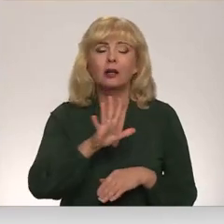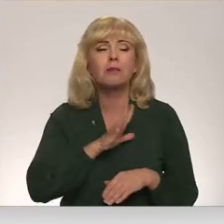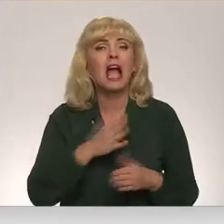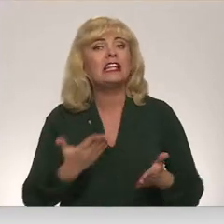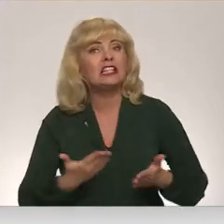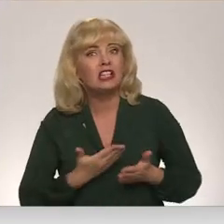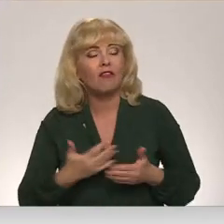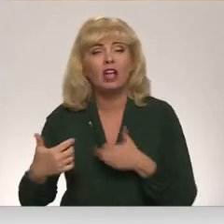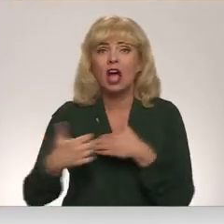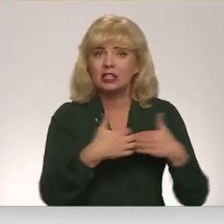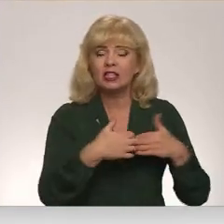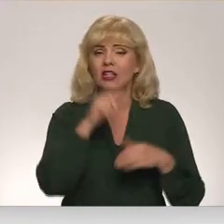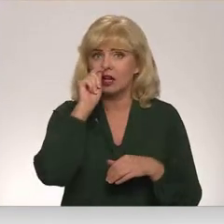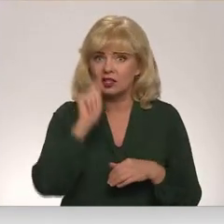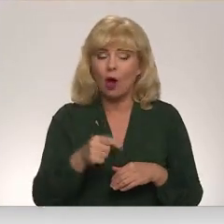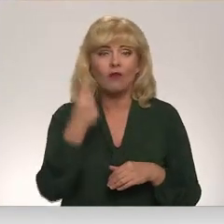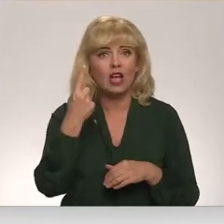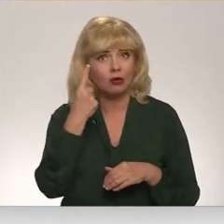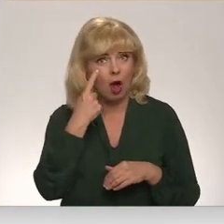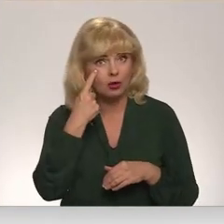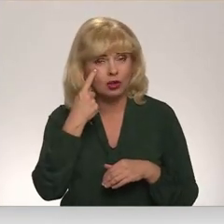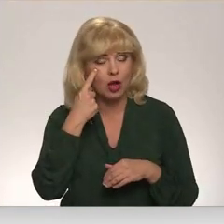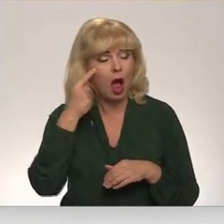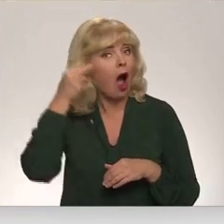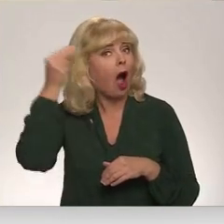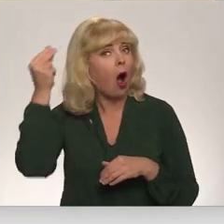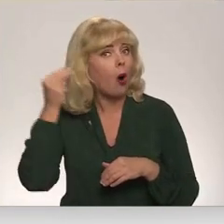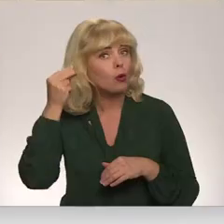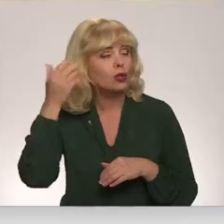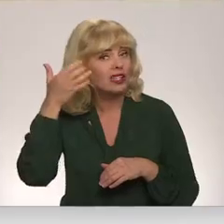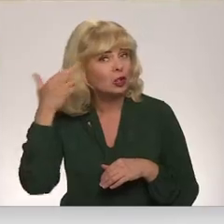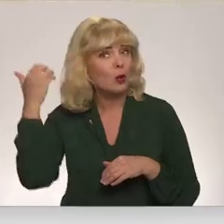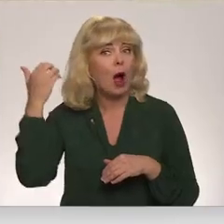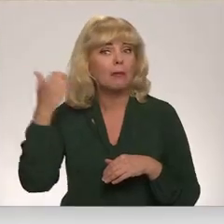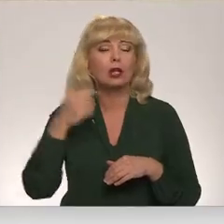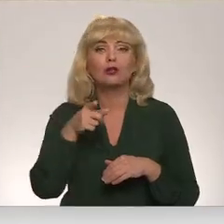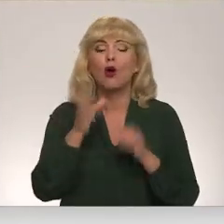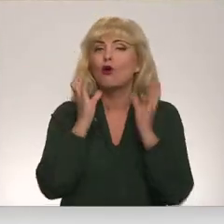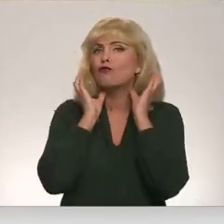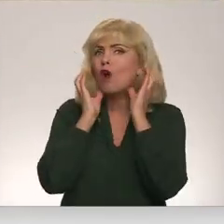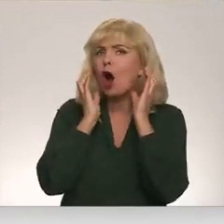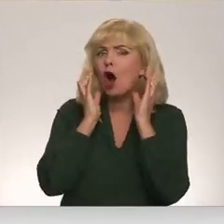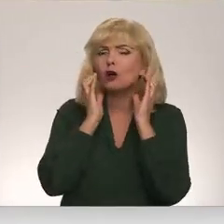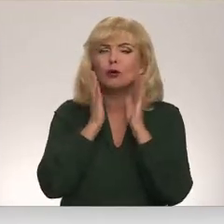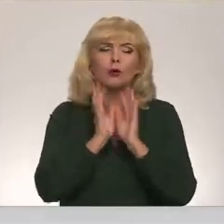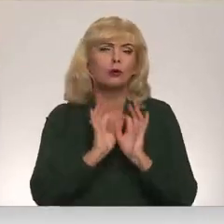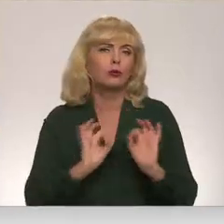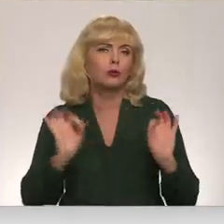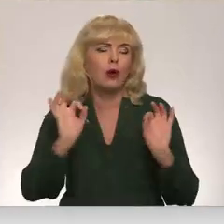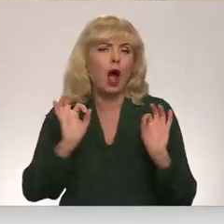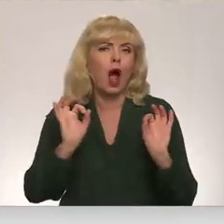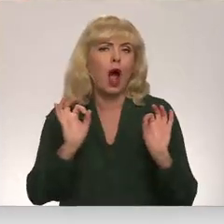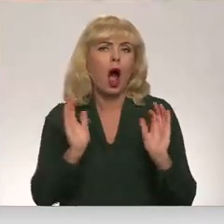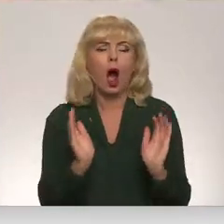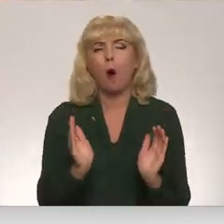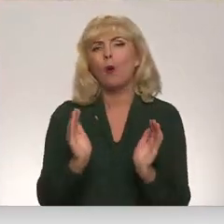izdzīvošana. Cīņā zaudēta viena acs un noplēsta auss. Kas pa vaigiem, kas pa stāju, kas pa augumu.